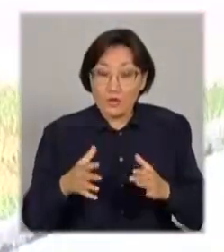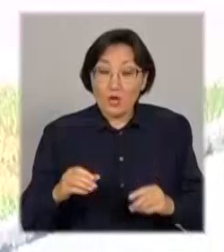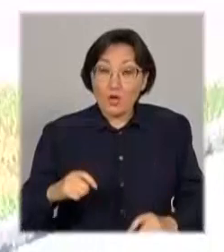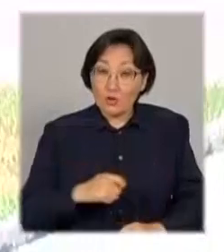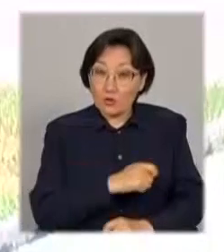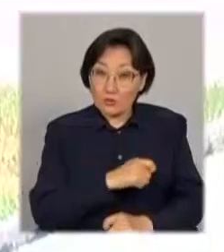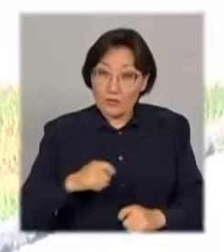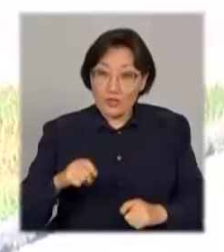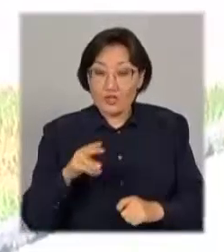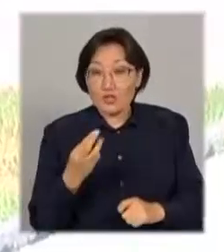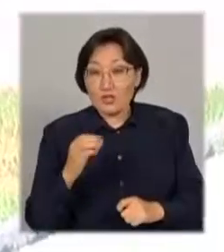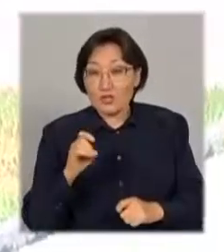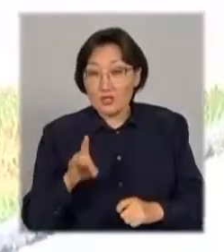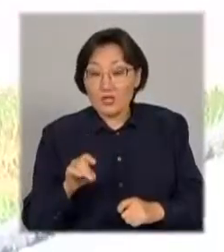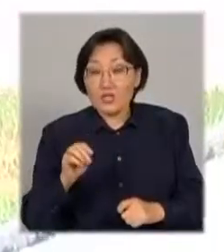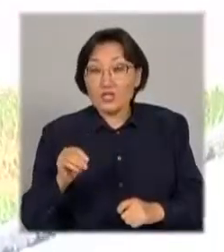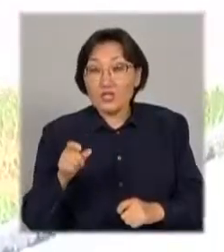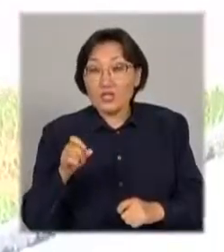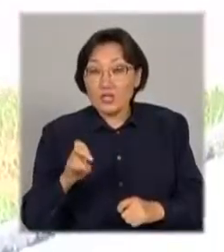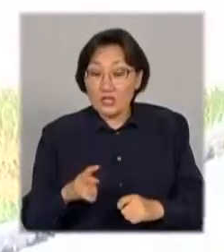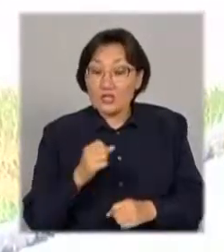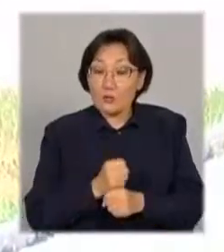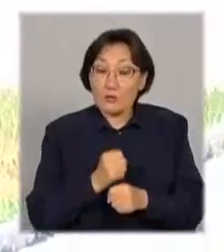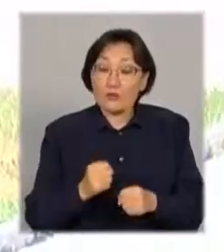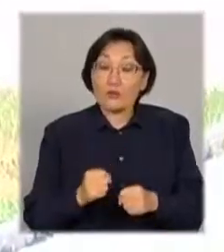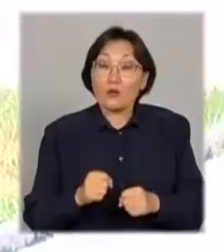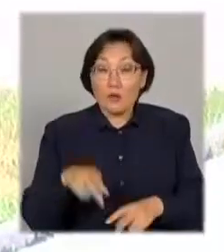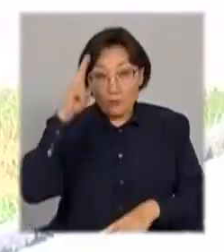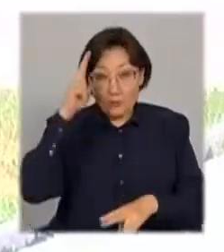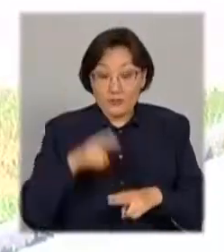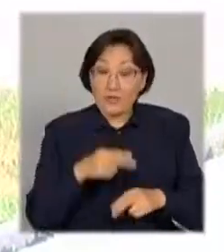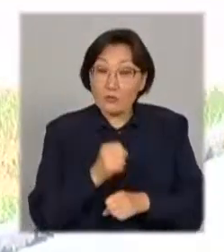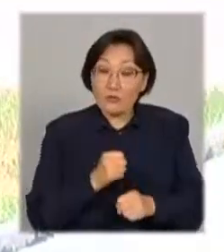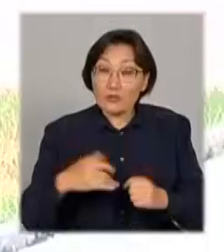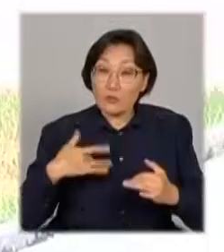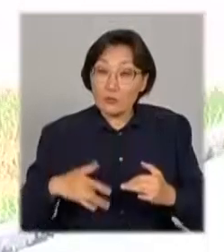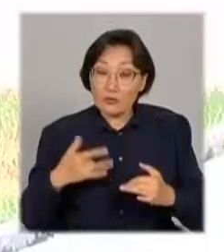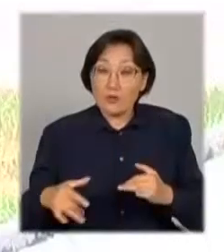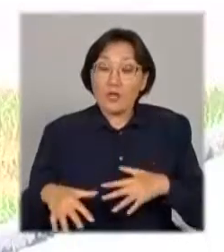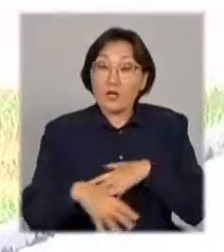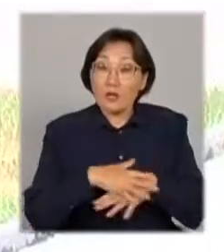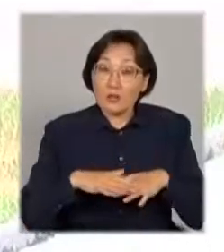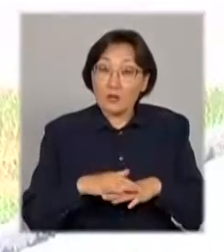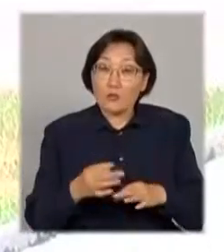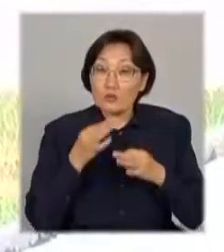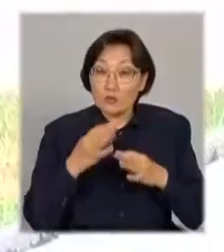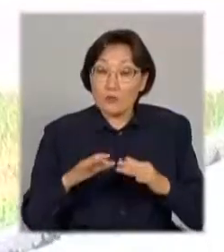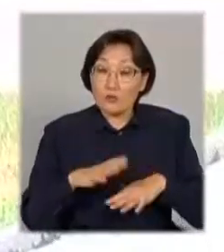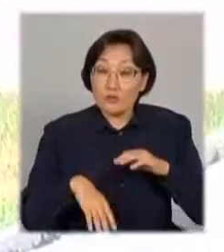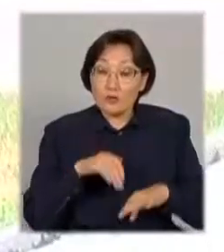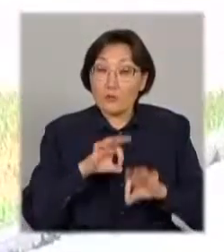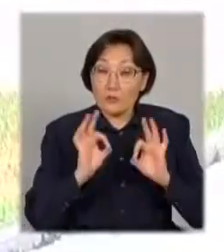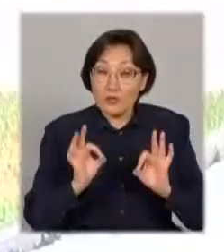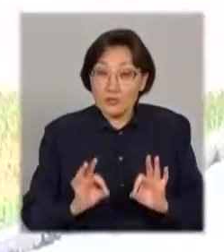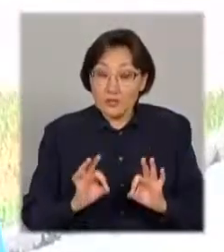алу әзірге тоқтатылды. Осыған байланысты 1 шаршы метрдің құны қарастырылады. Мен жеке коммерциялық құрылысшылармен кездесу өткіздім. Сүрлетін үй иелерін